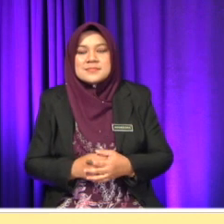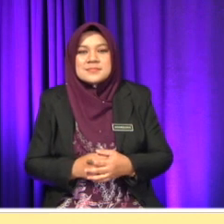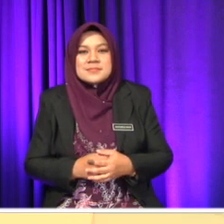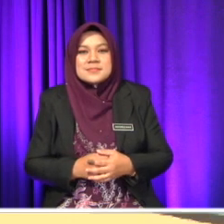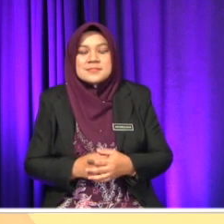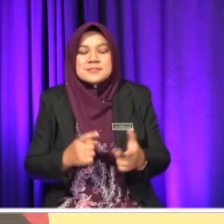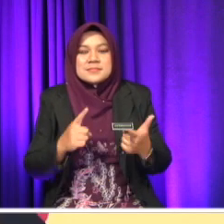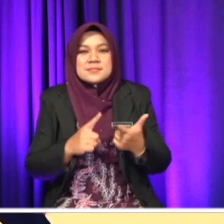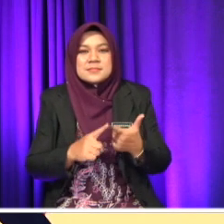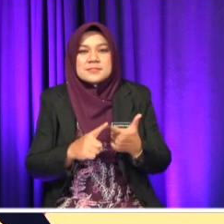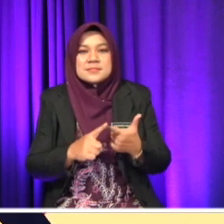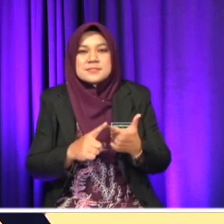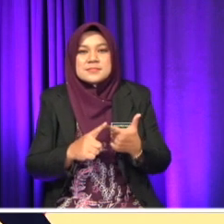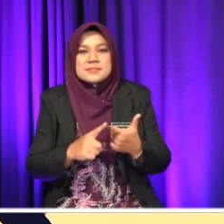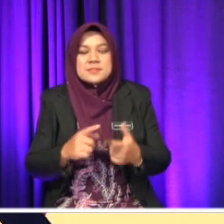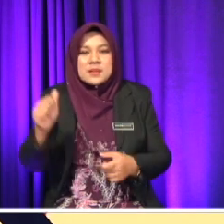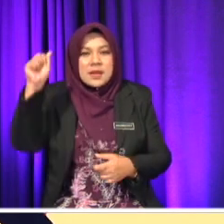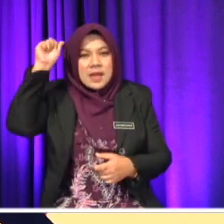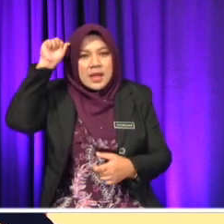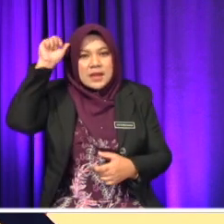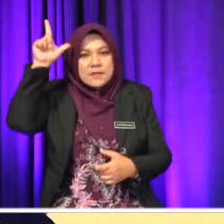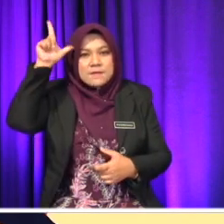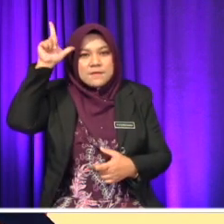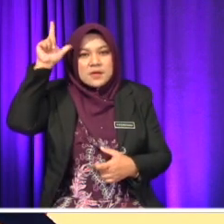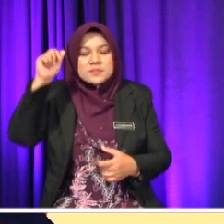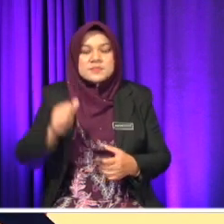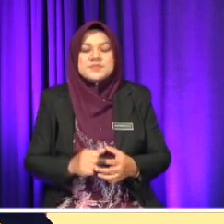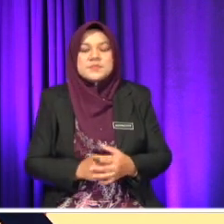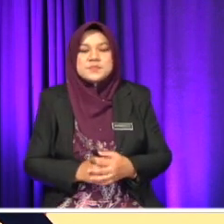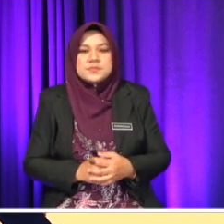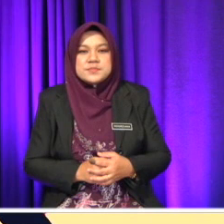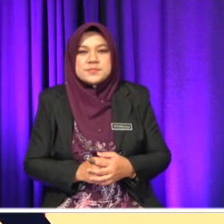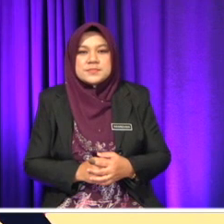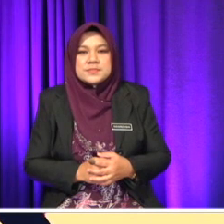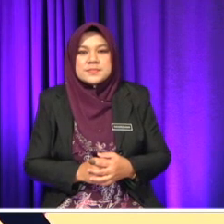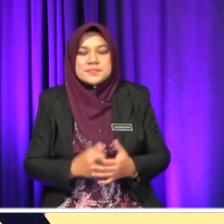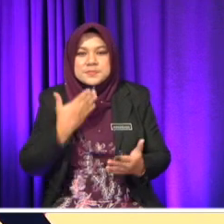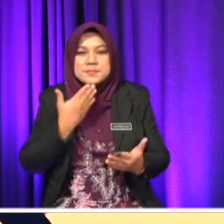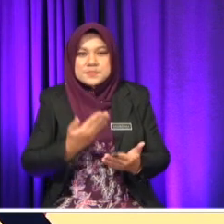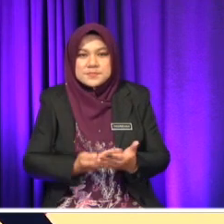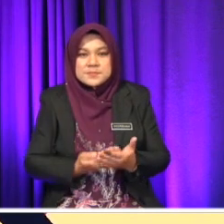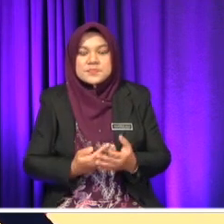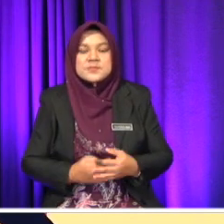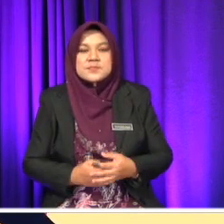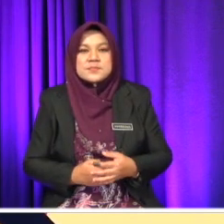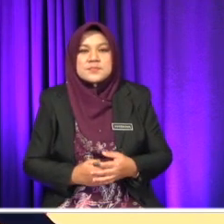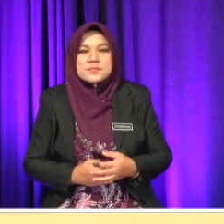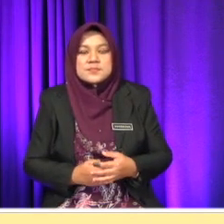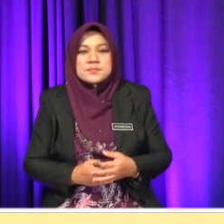kita ada Alif Humaidi Apa kabar Alif kabar baik